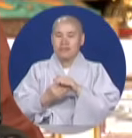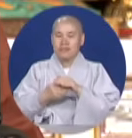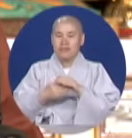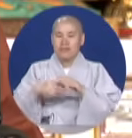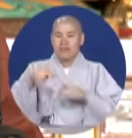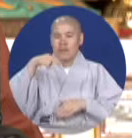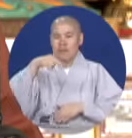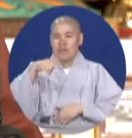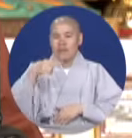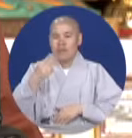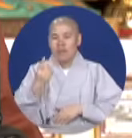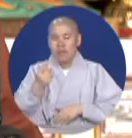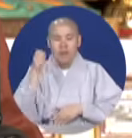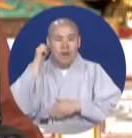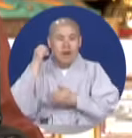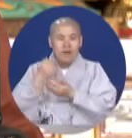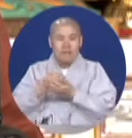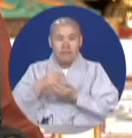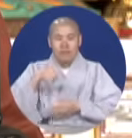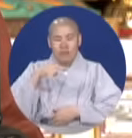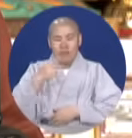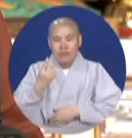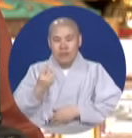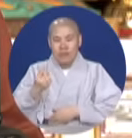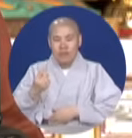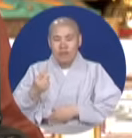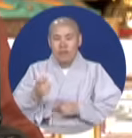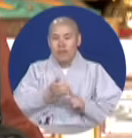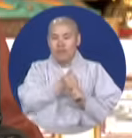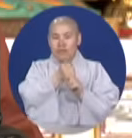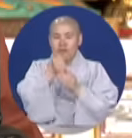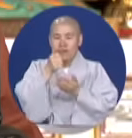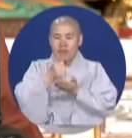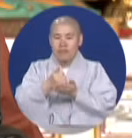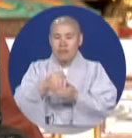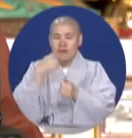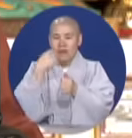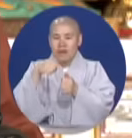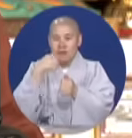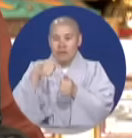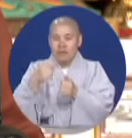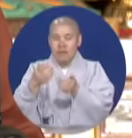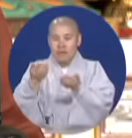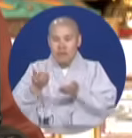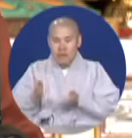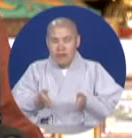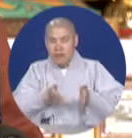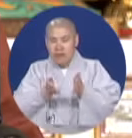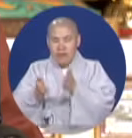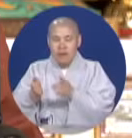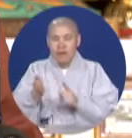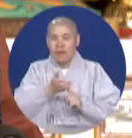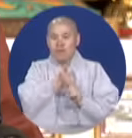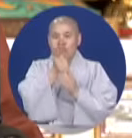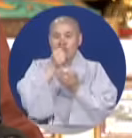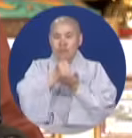이제 도는 부처님이 가르치신 길인데, 그래서 그걸 불도라고 합니다.